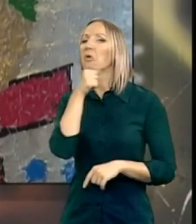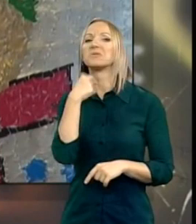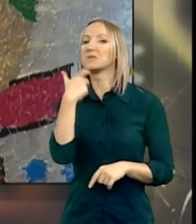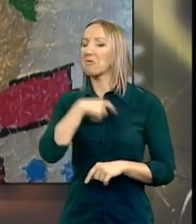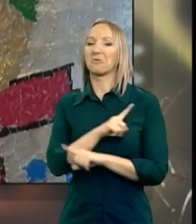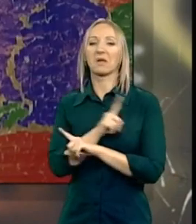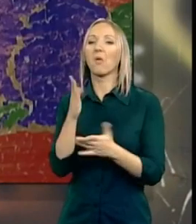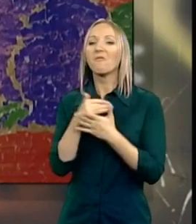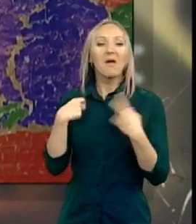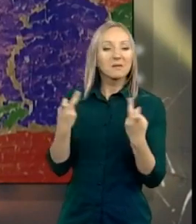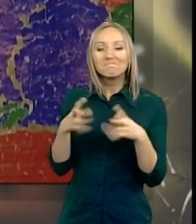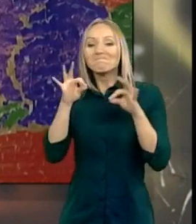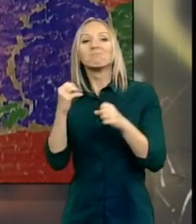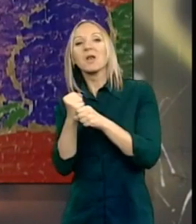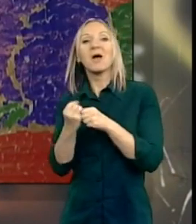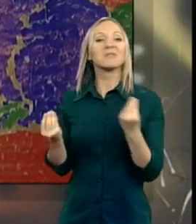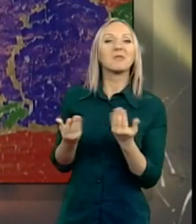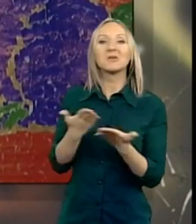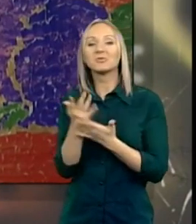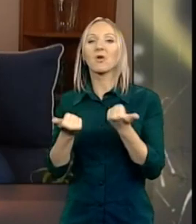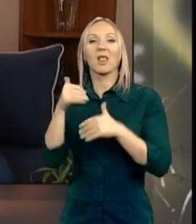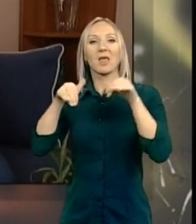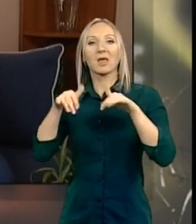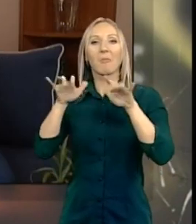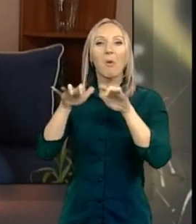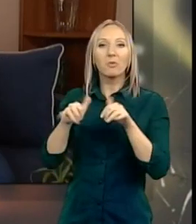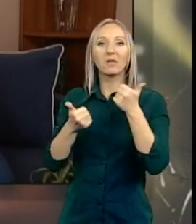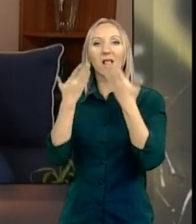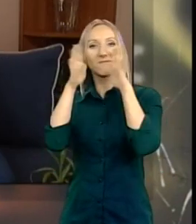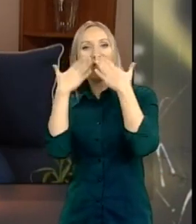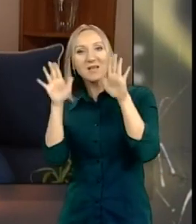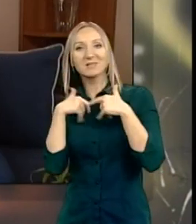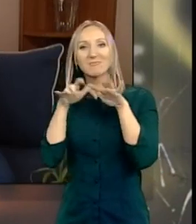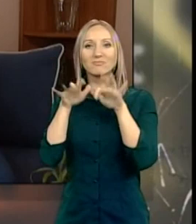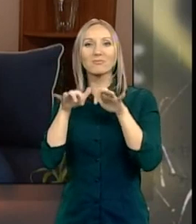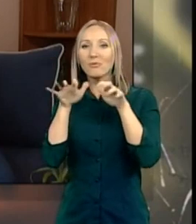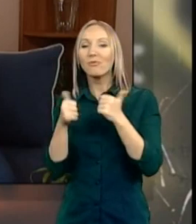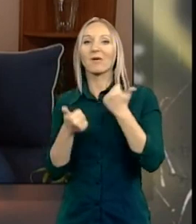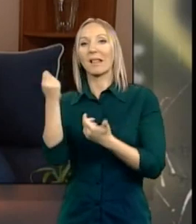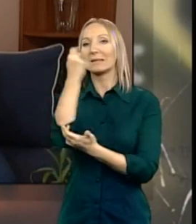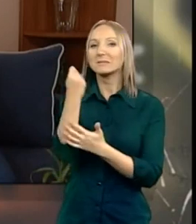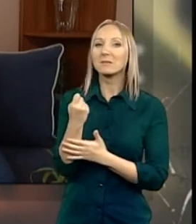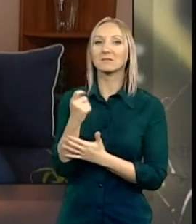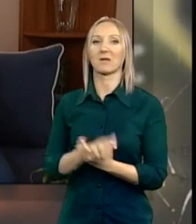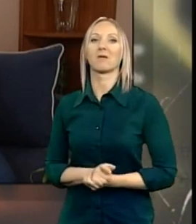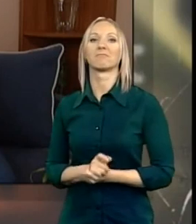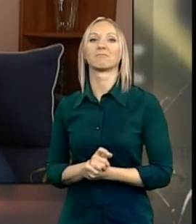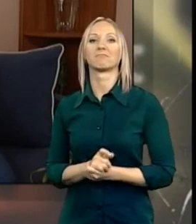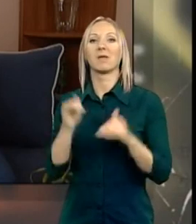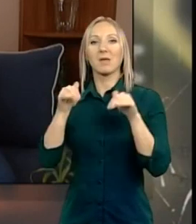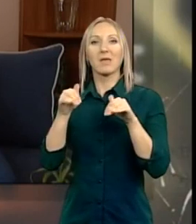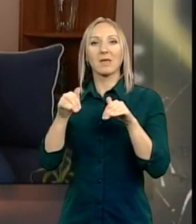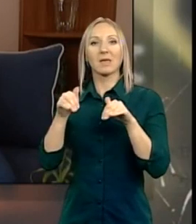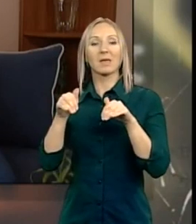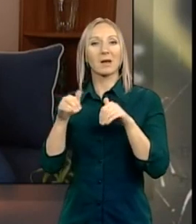nađe se nešto što se može raditi. Ili igram kompjuter, ili sam na Facebooku, ili crtam, igram